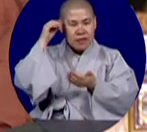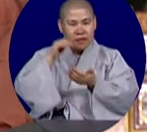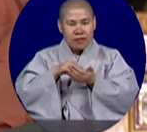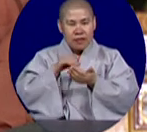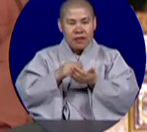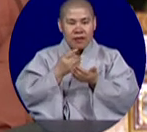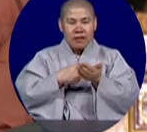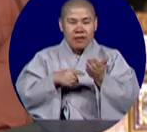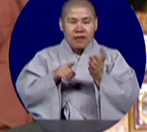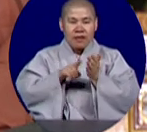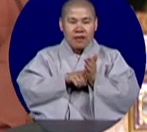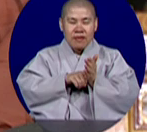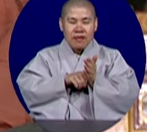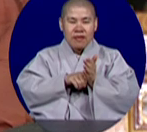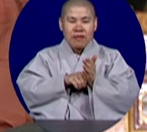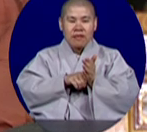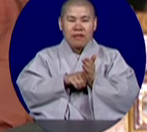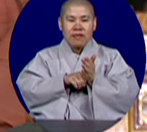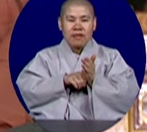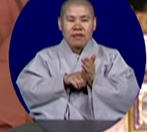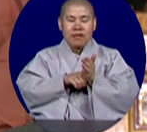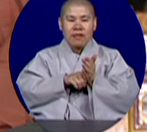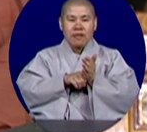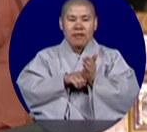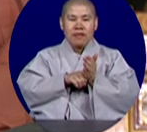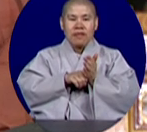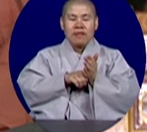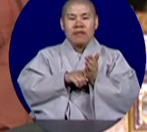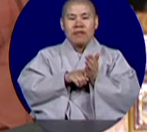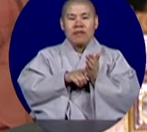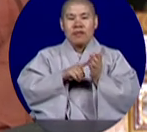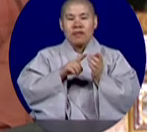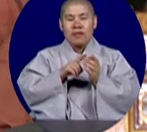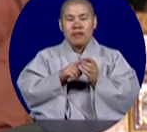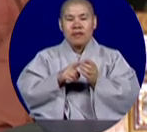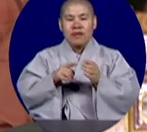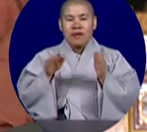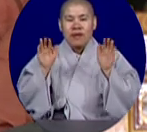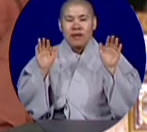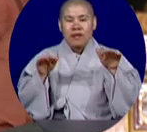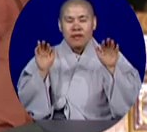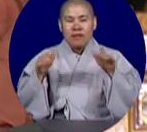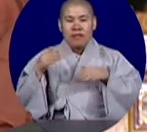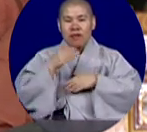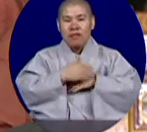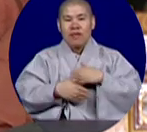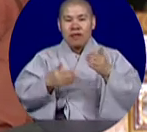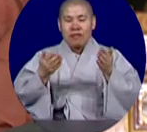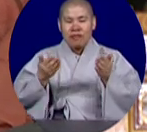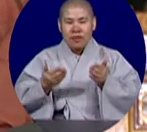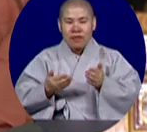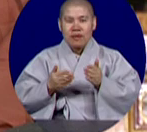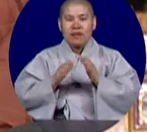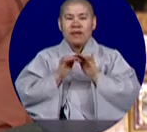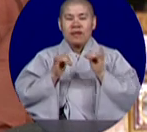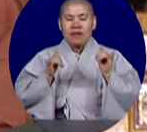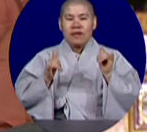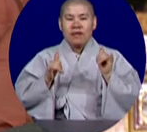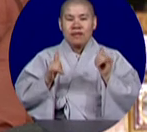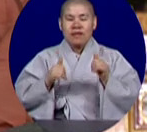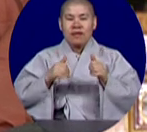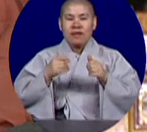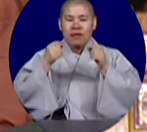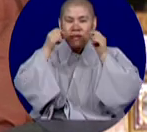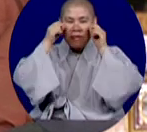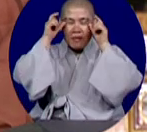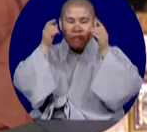위해서 일부러 제비 몸을 받아가지고 대중들에게 저렇게 깨우침을 주고